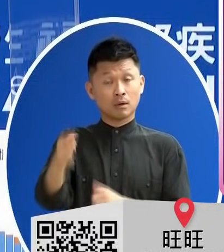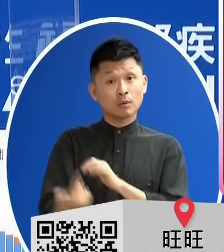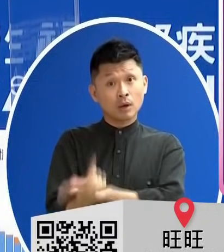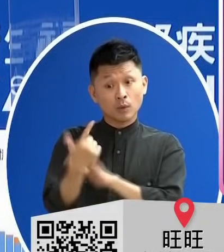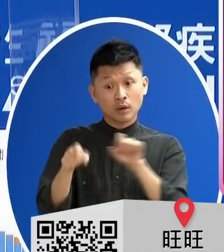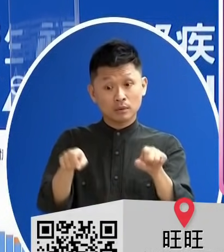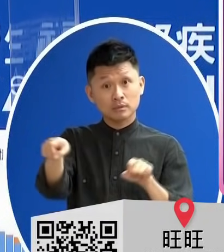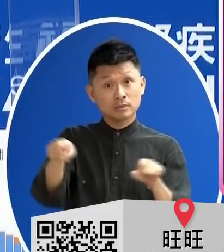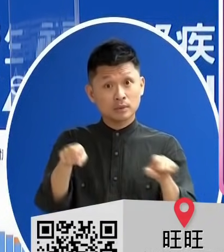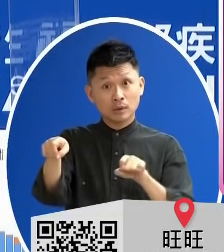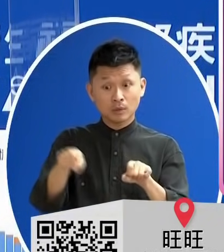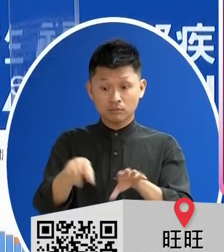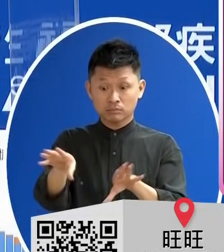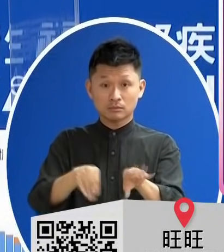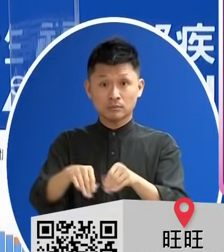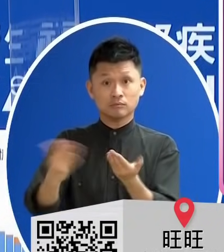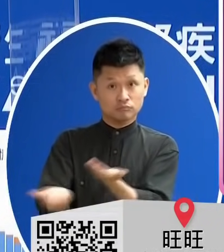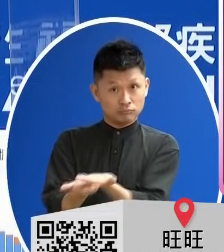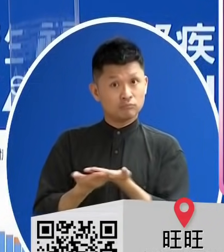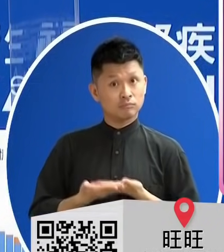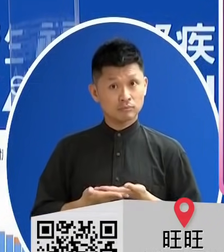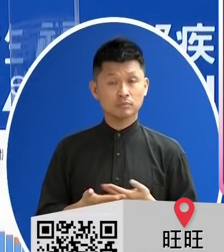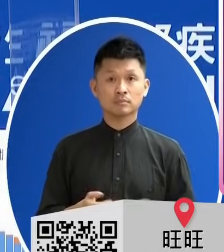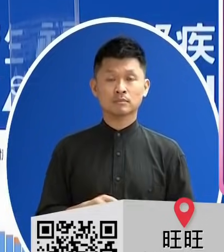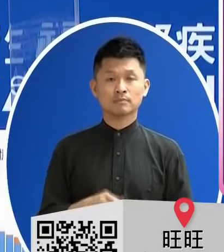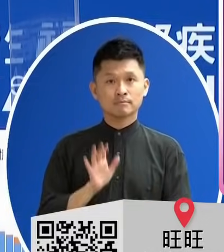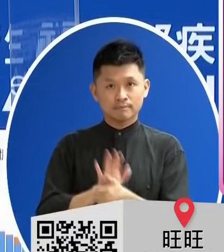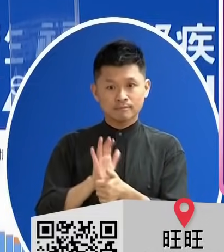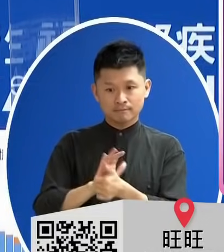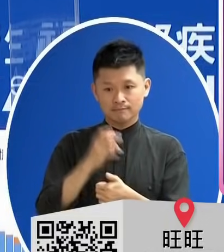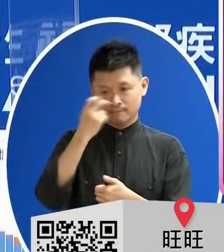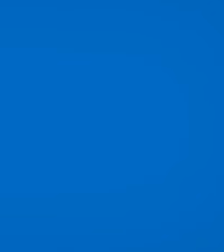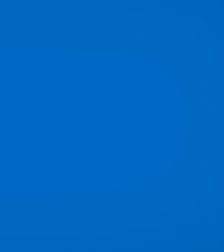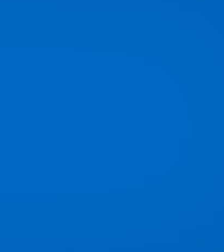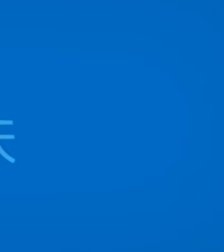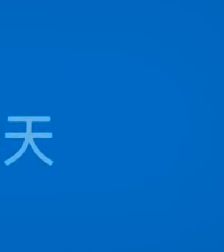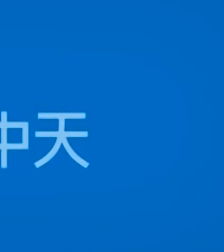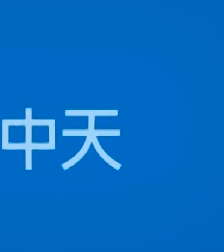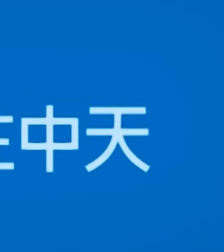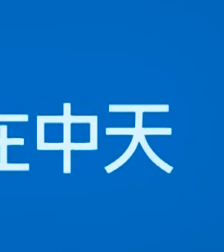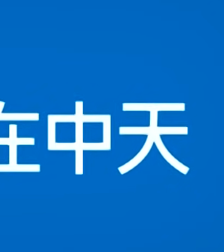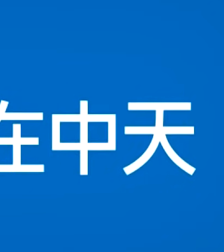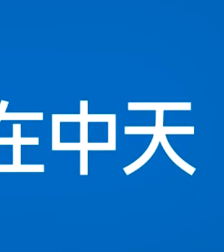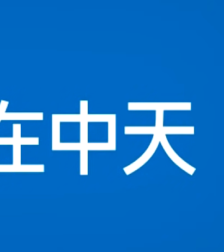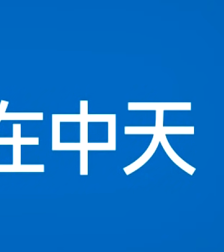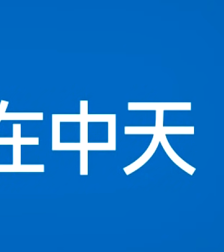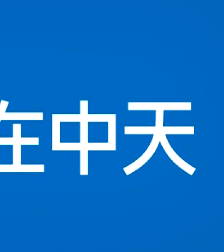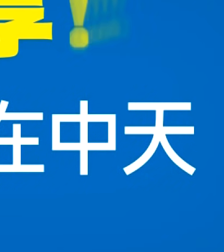案能够具体的提出来，那这样才有办法去进行了。